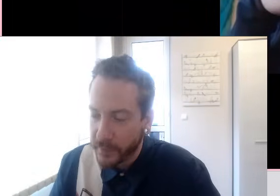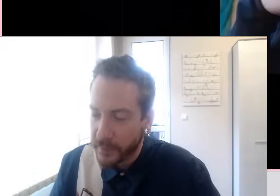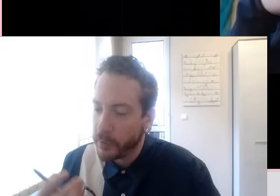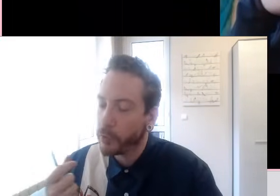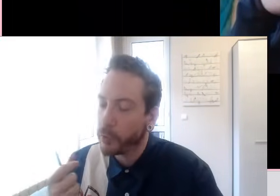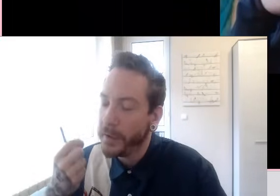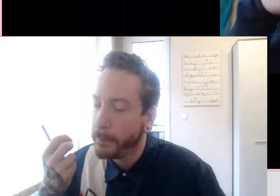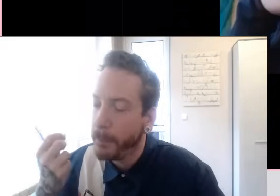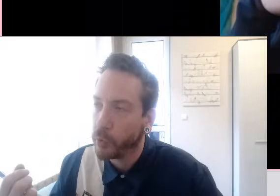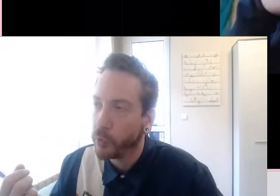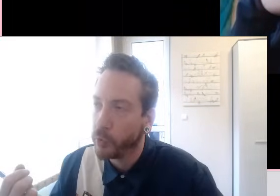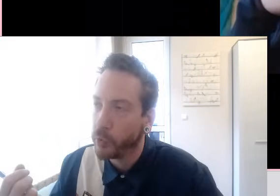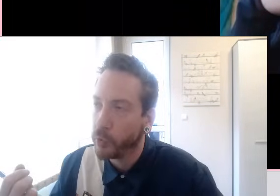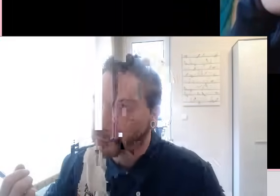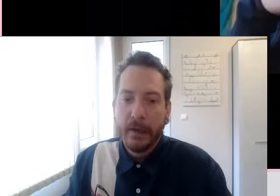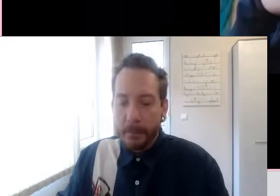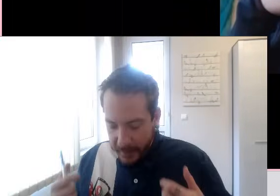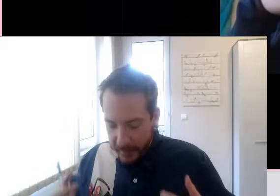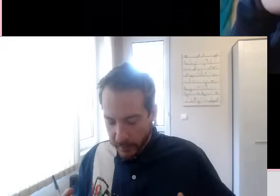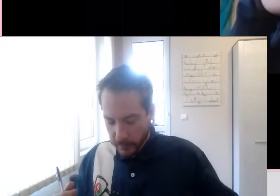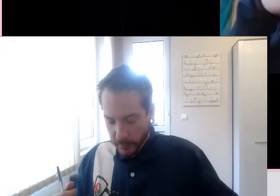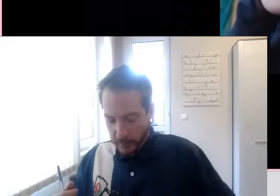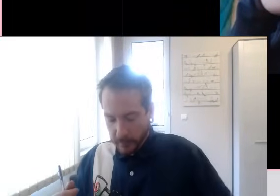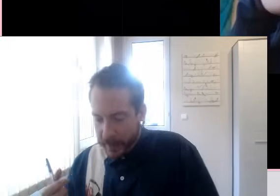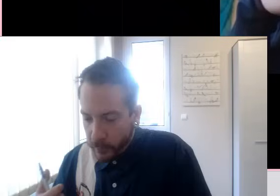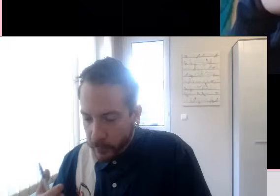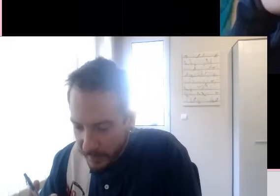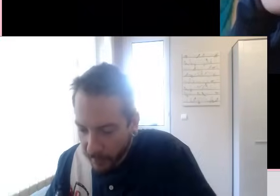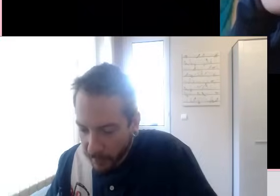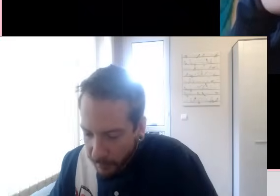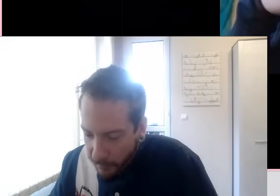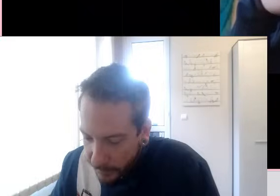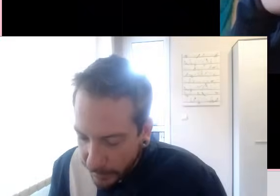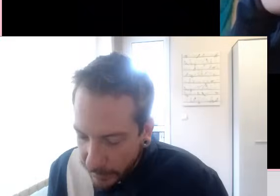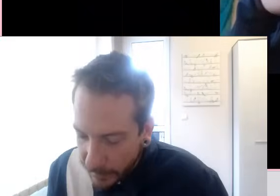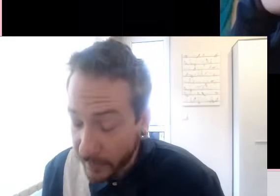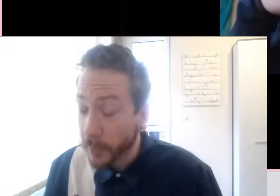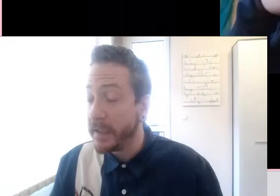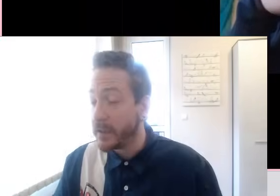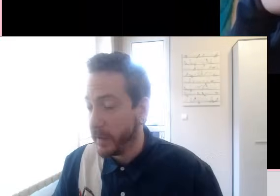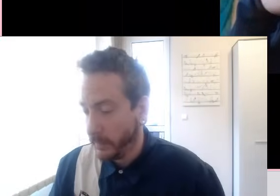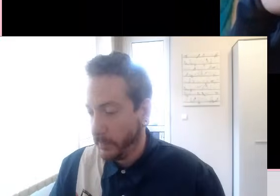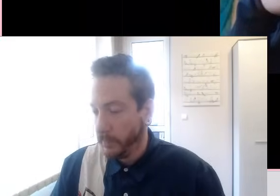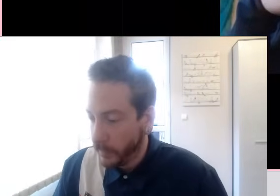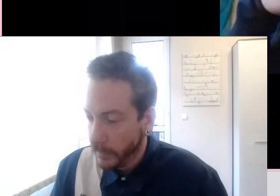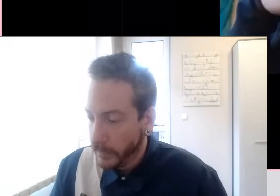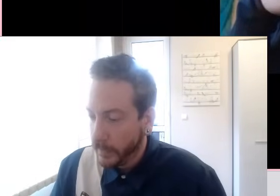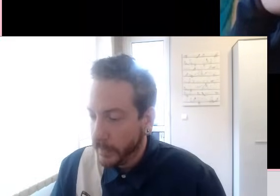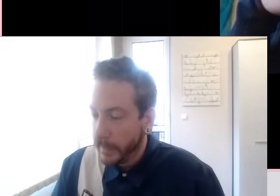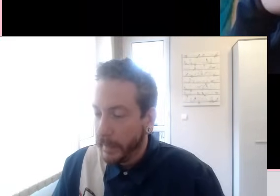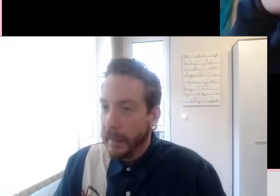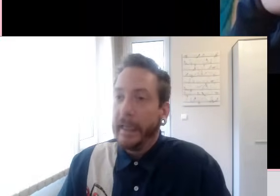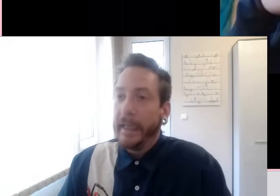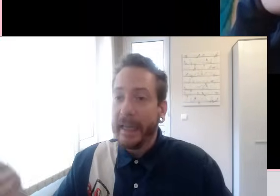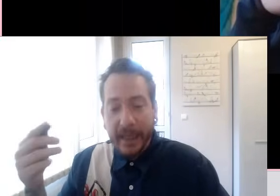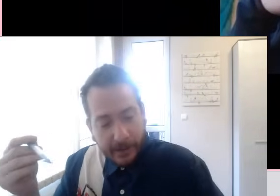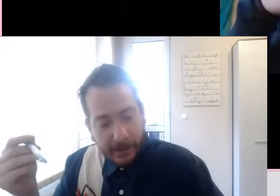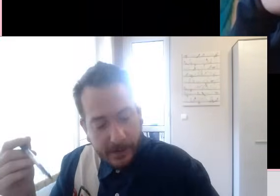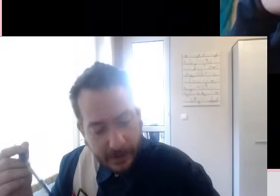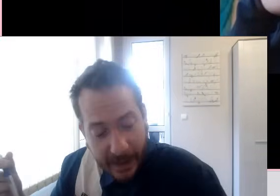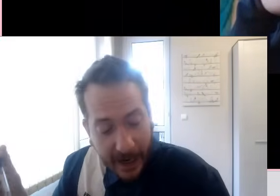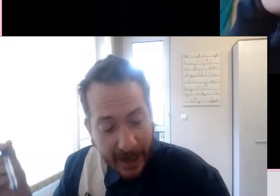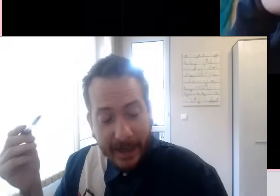qui porte le coup. Mais avant ça, il y a ceux qui laissent faire. Et il